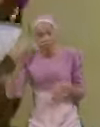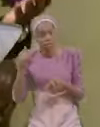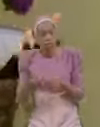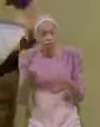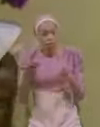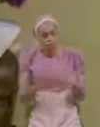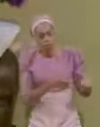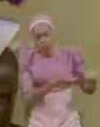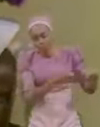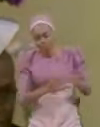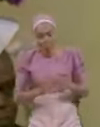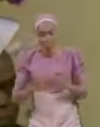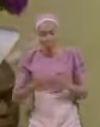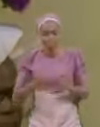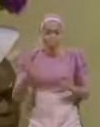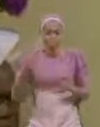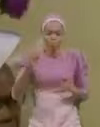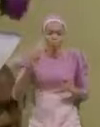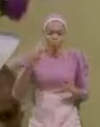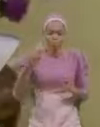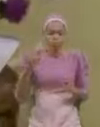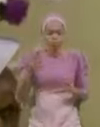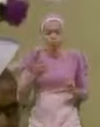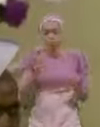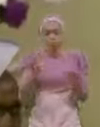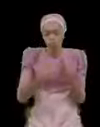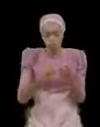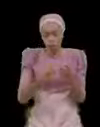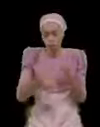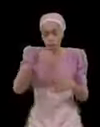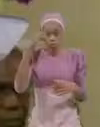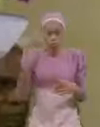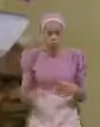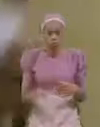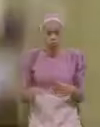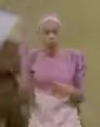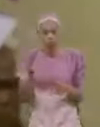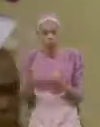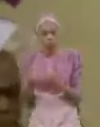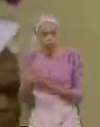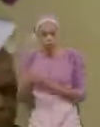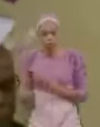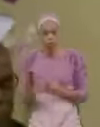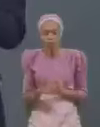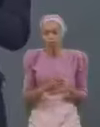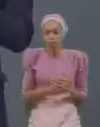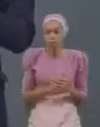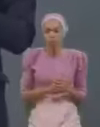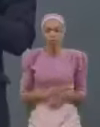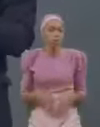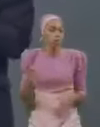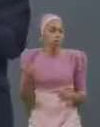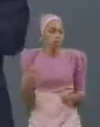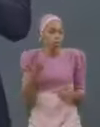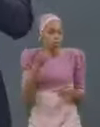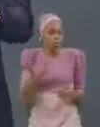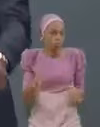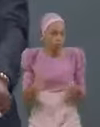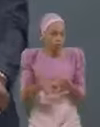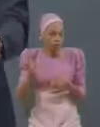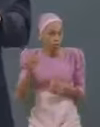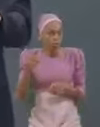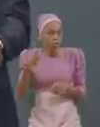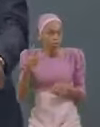donc Marie tu écoutes toujours Jésus tu es toujours au pied de Jésus écoutant la Parole de Dieu peu importe les distractions